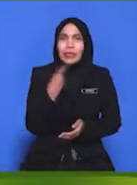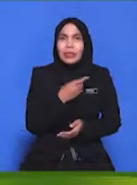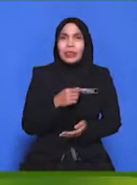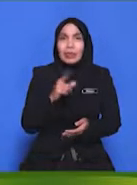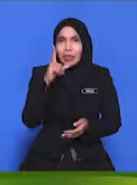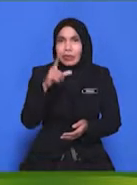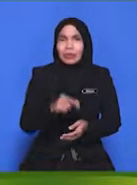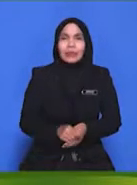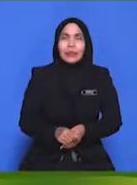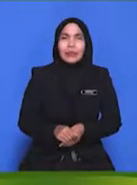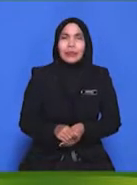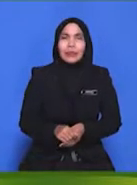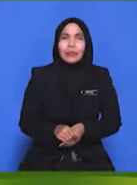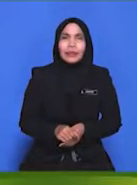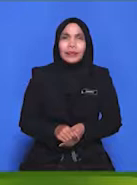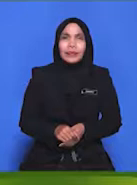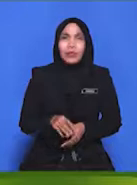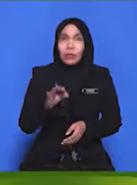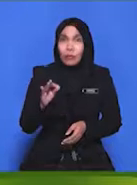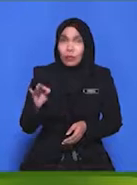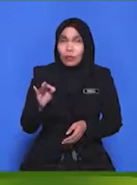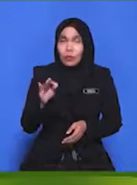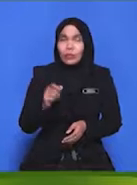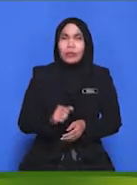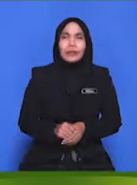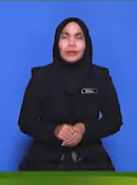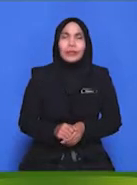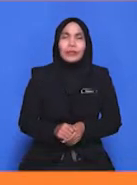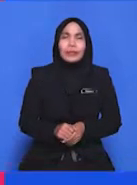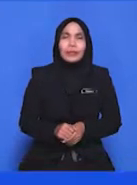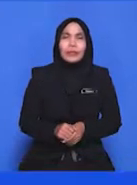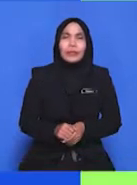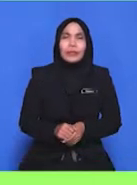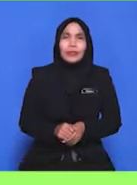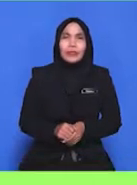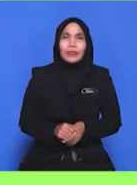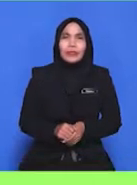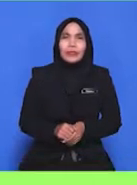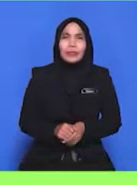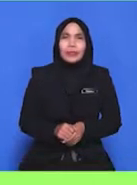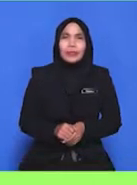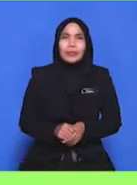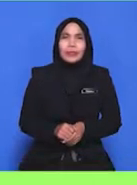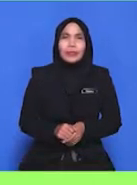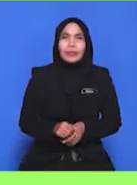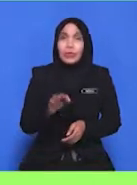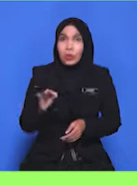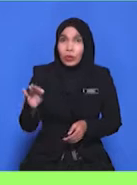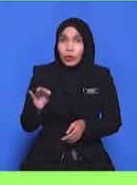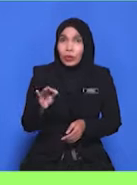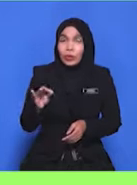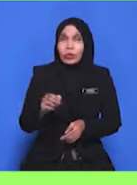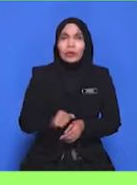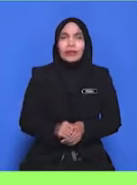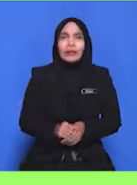satu persatu faktor kegemilangan kerajaan Umayyah. Faktor kegemilangan kerajaan